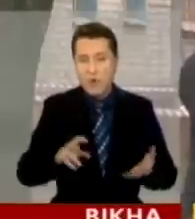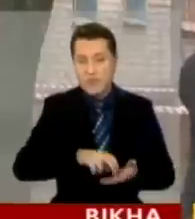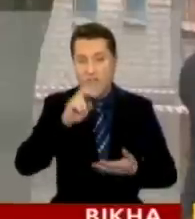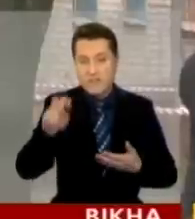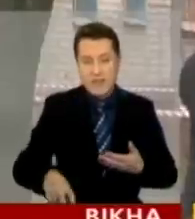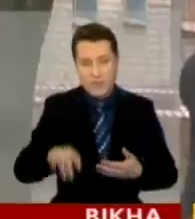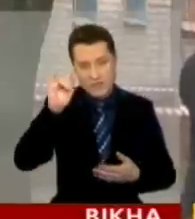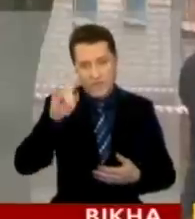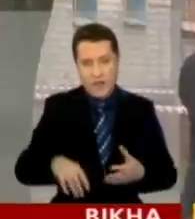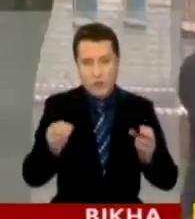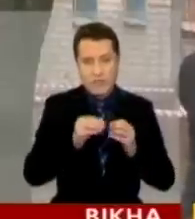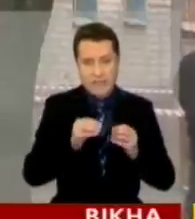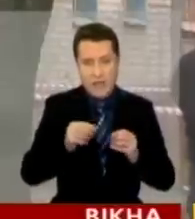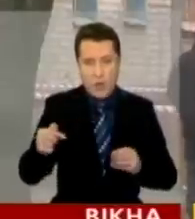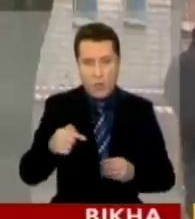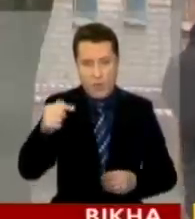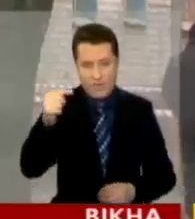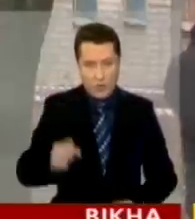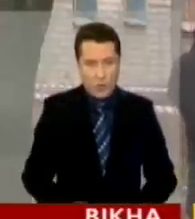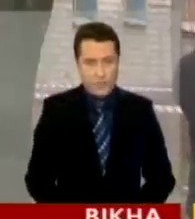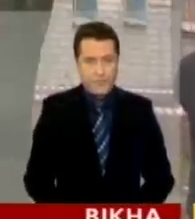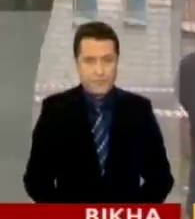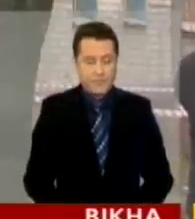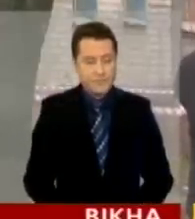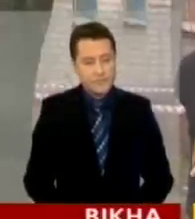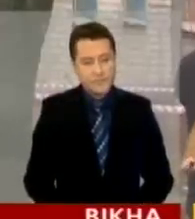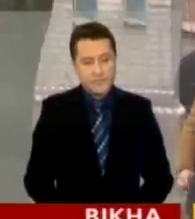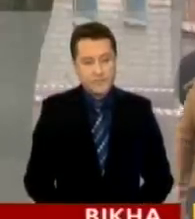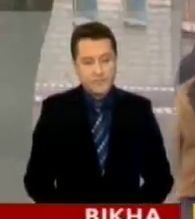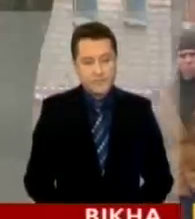вистрибували з вікон 10-го поверху. Марія Малевська, Олександр Бринза, програма «Вікна СТБ».